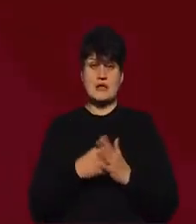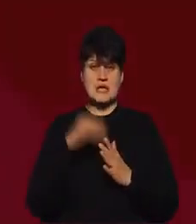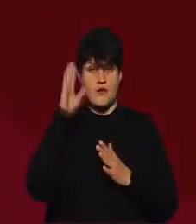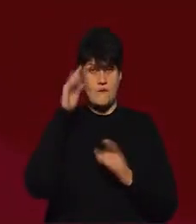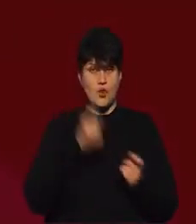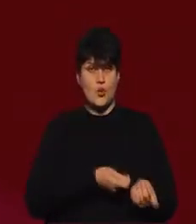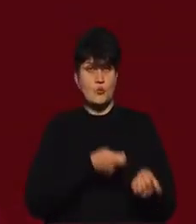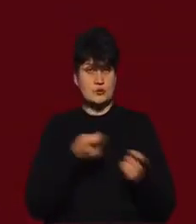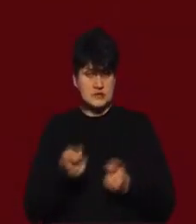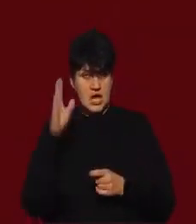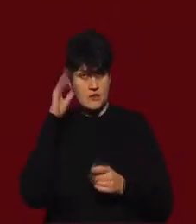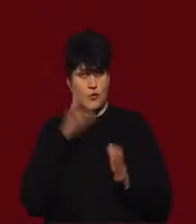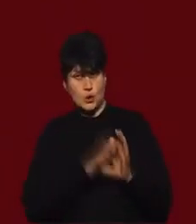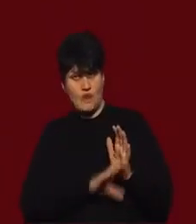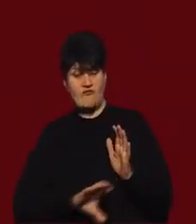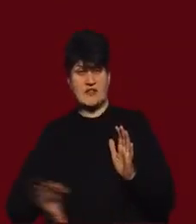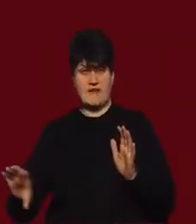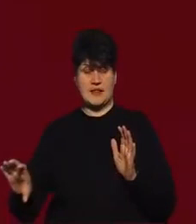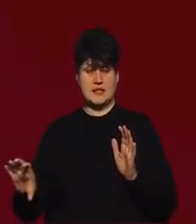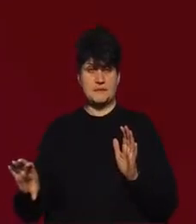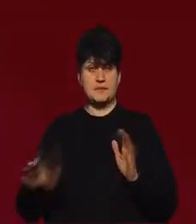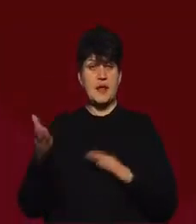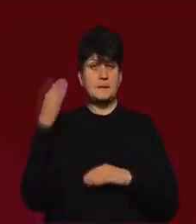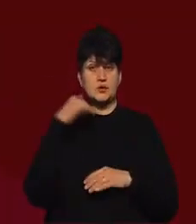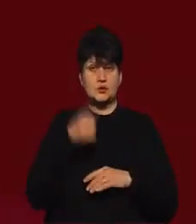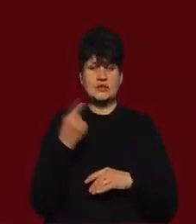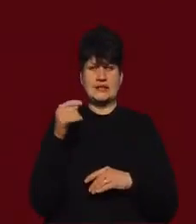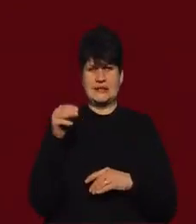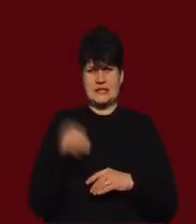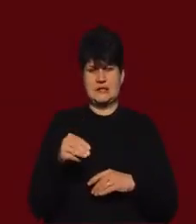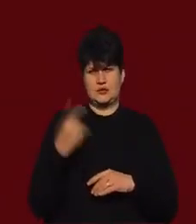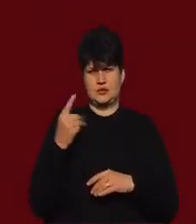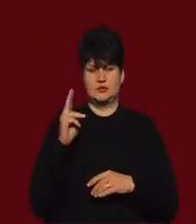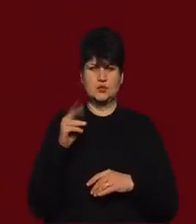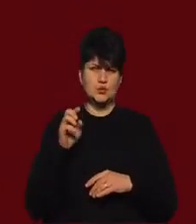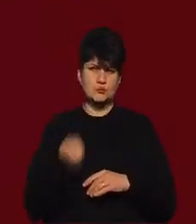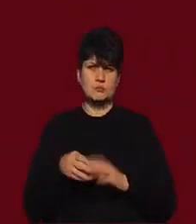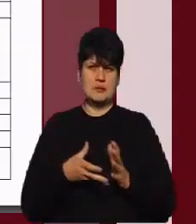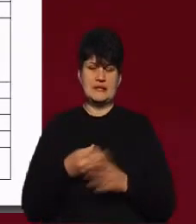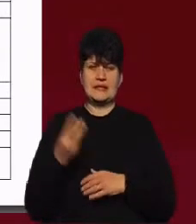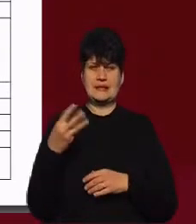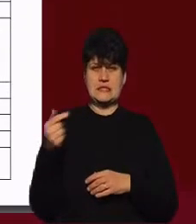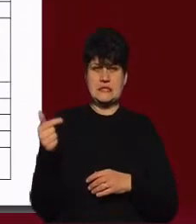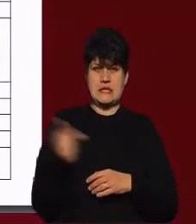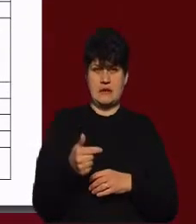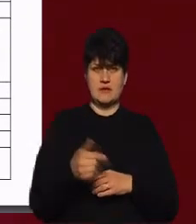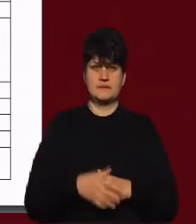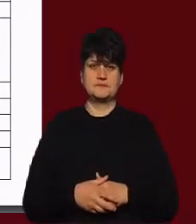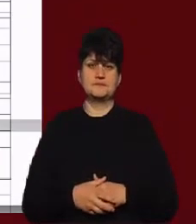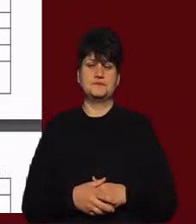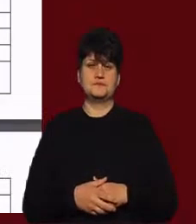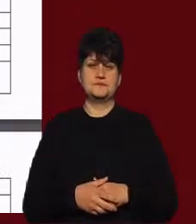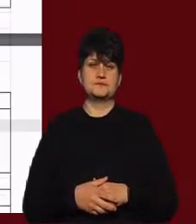та водовідведення. Минулого року за 1000 літрів холодної води ми платили 30 гривень. Загалом